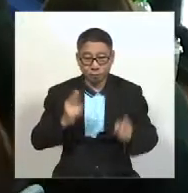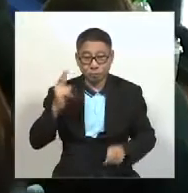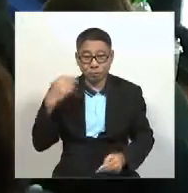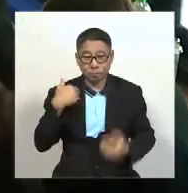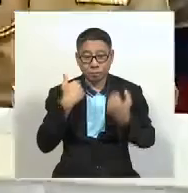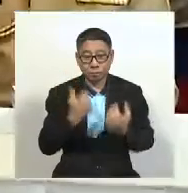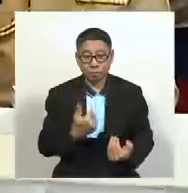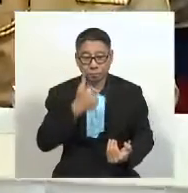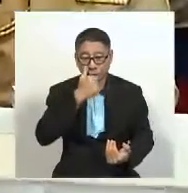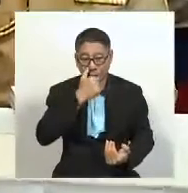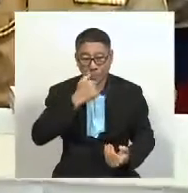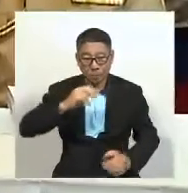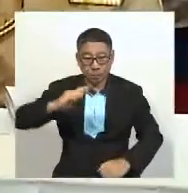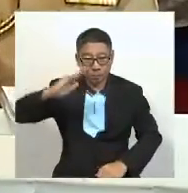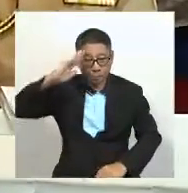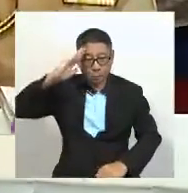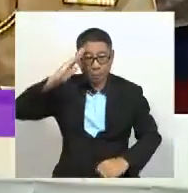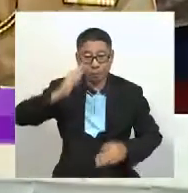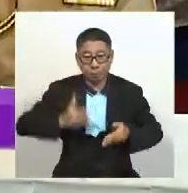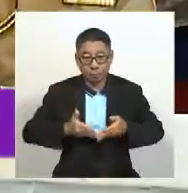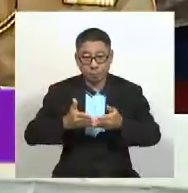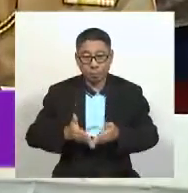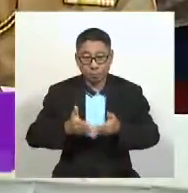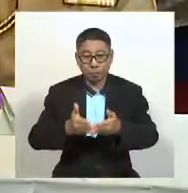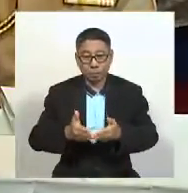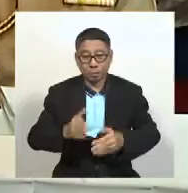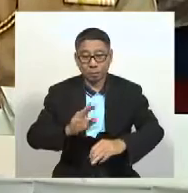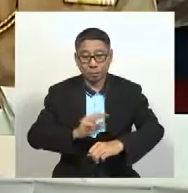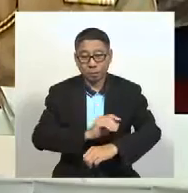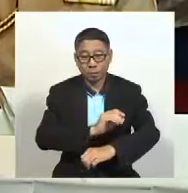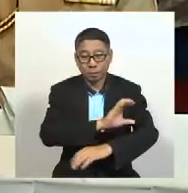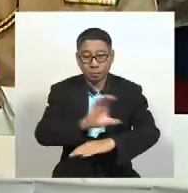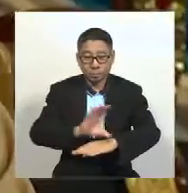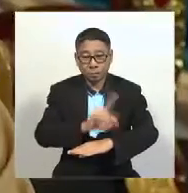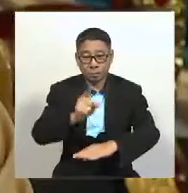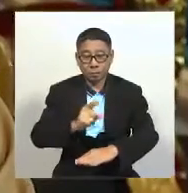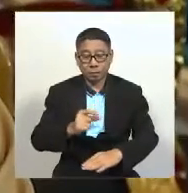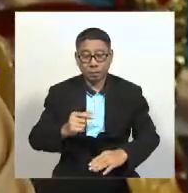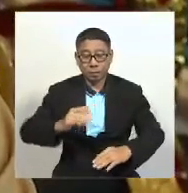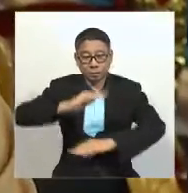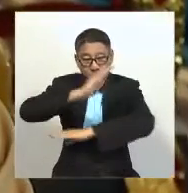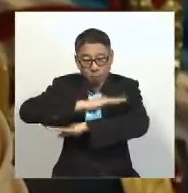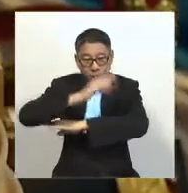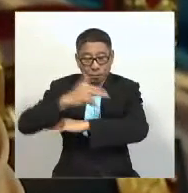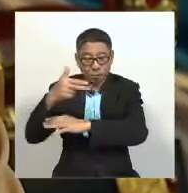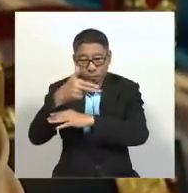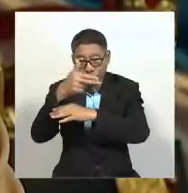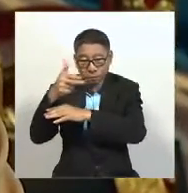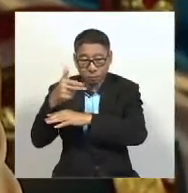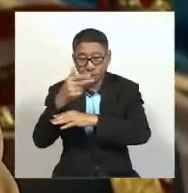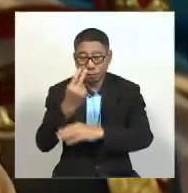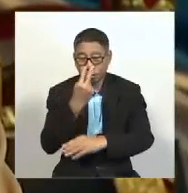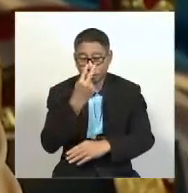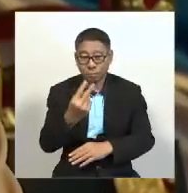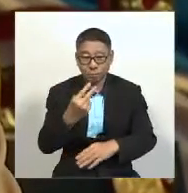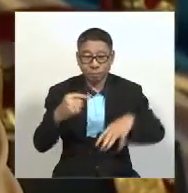พลเรือตรีอภินันเพ็งสีทองเจ้ากรมช่างโยธาทหารเรือได้นำสื่อมวลชนไปเยี่ยมชมอาคารรับรองก